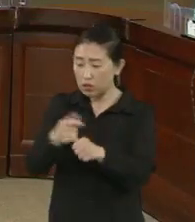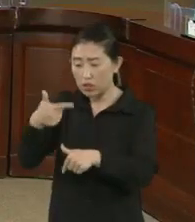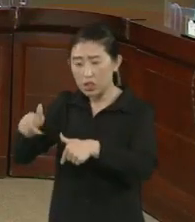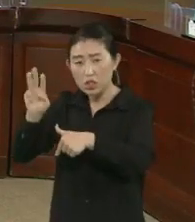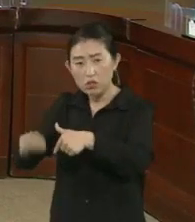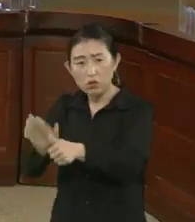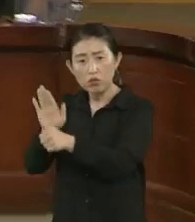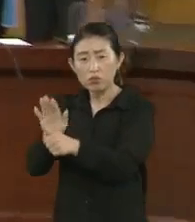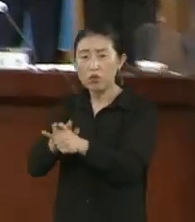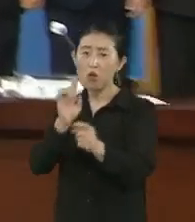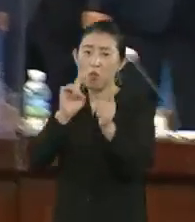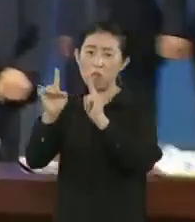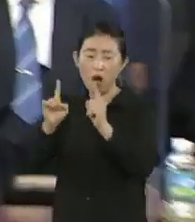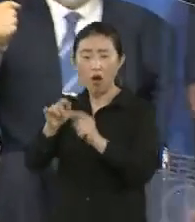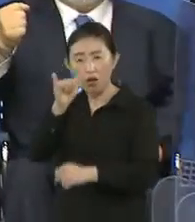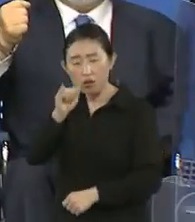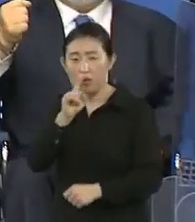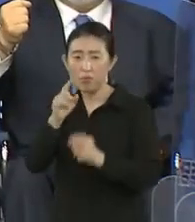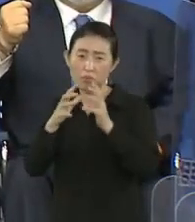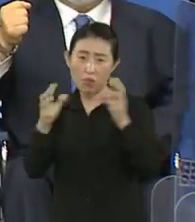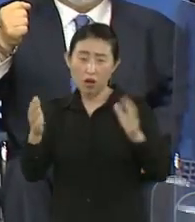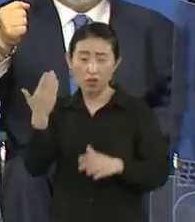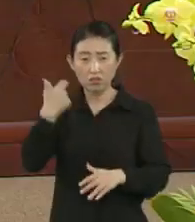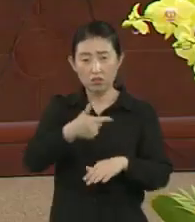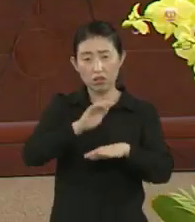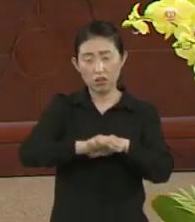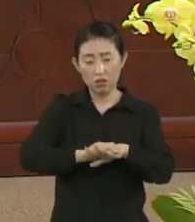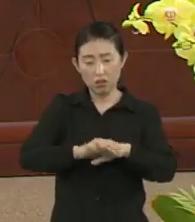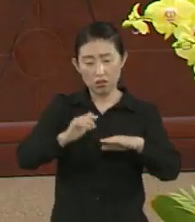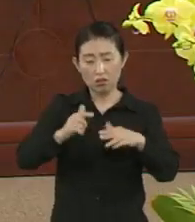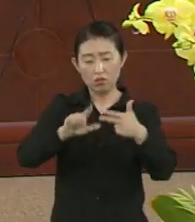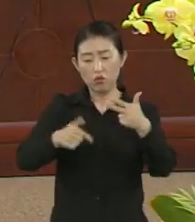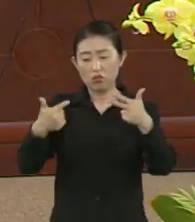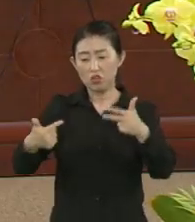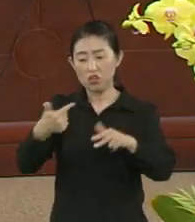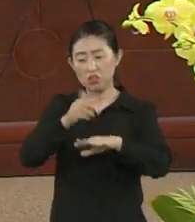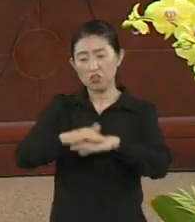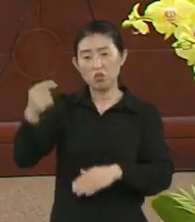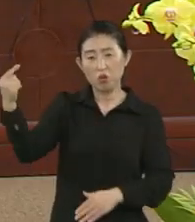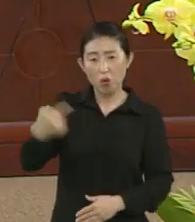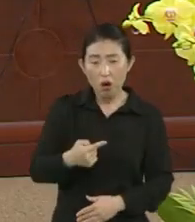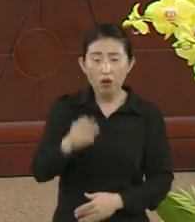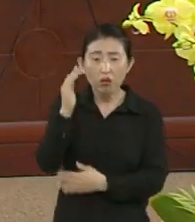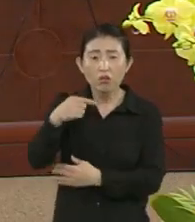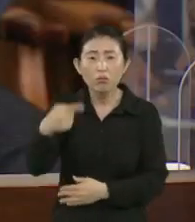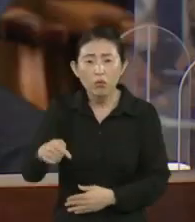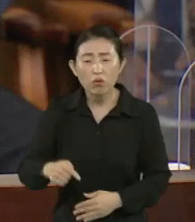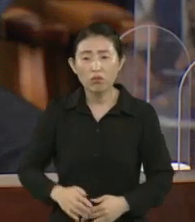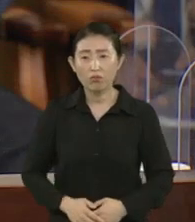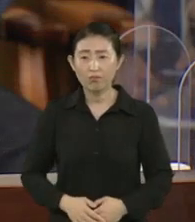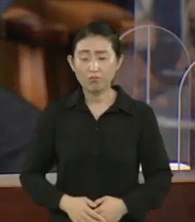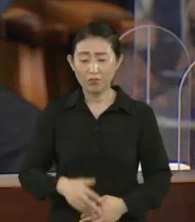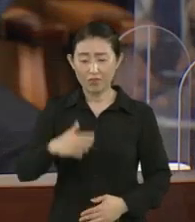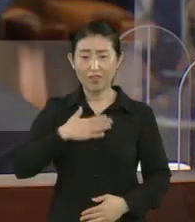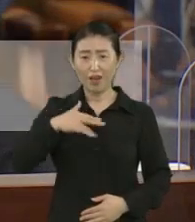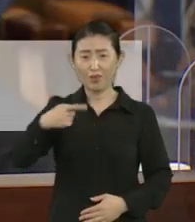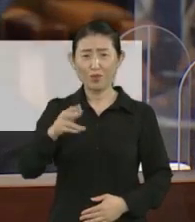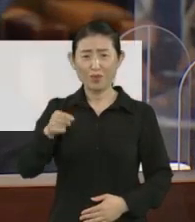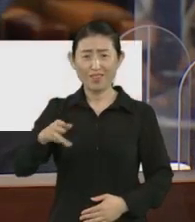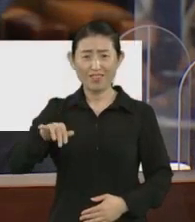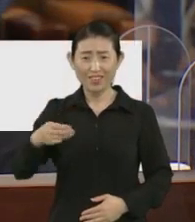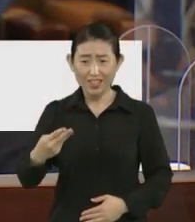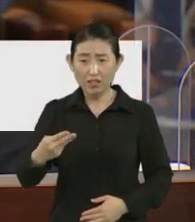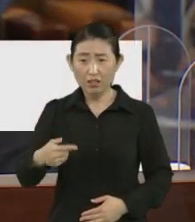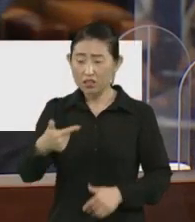지역을 지원한다는 논란이 커지자 지난 6일 대전 방문에선 이렇게 말했습니다. 혹시 송영길